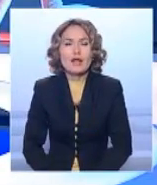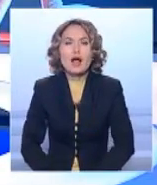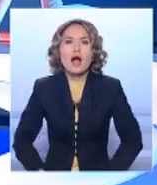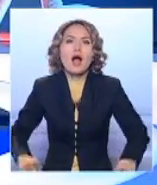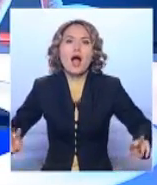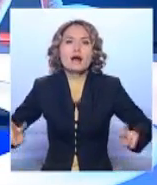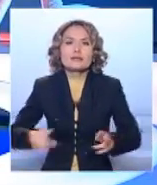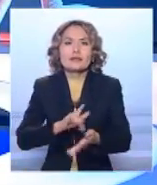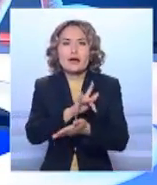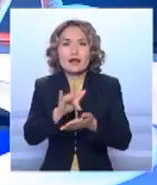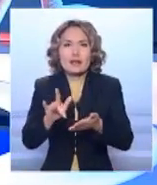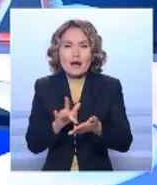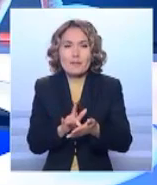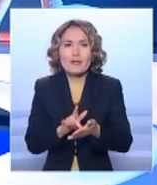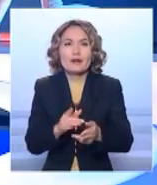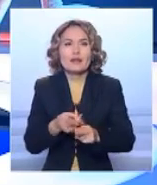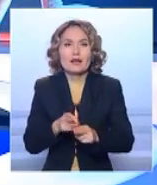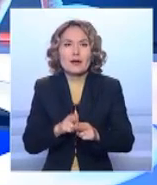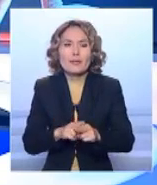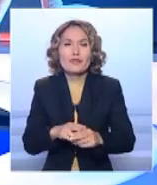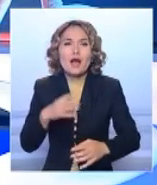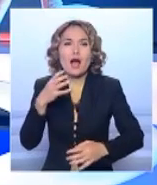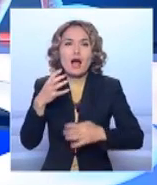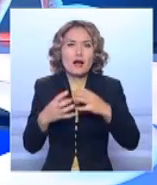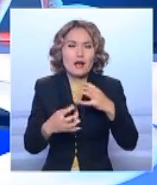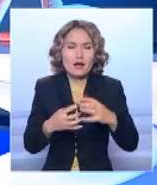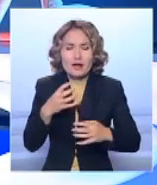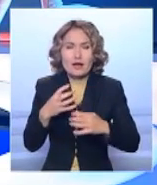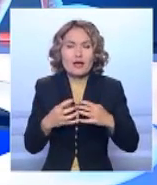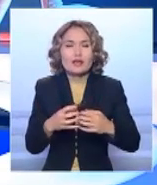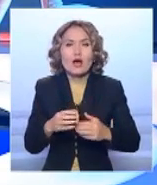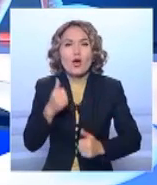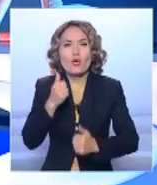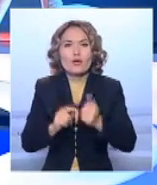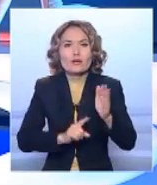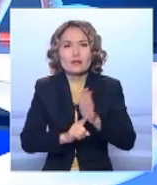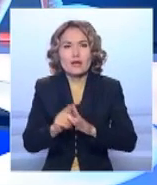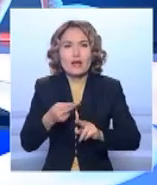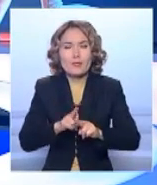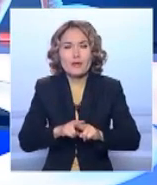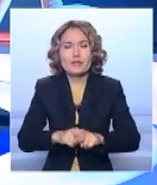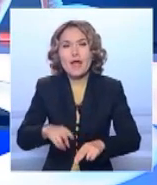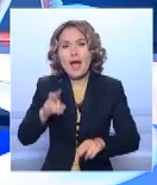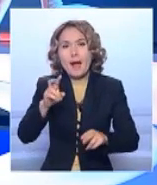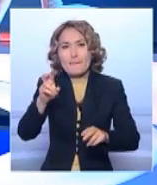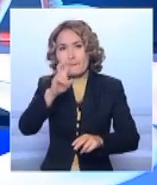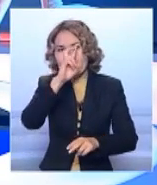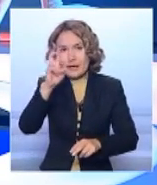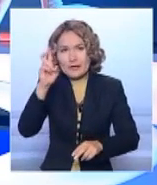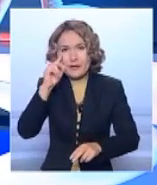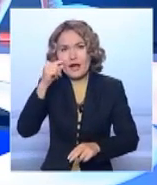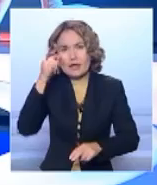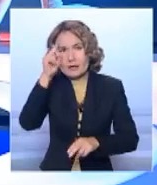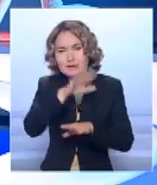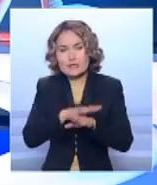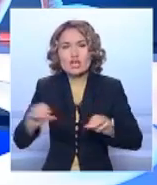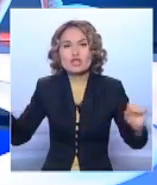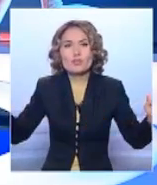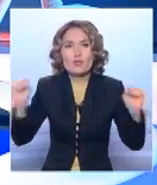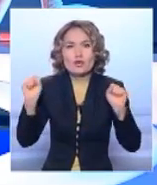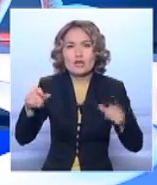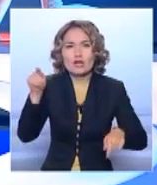Ал елордада алтын қылыш атты халықаралық турнир өтуде. 5 жылдан бері дәстүрге айналған жарысқа Британия мен Қырғыз елінен де спортшылар